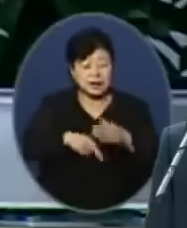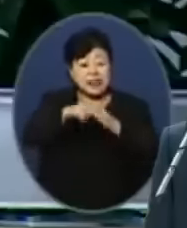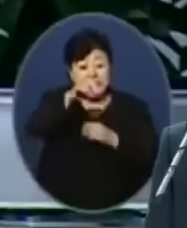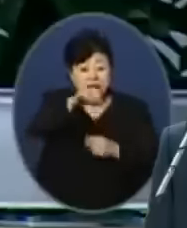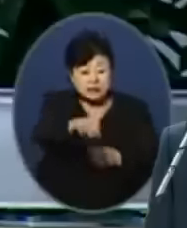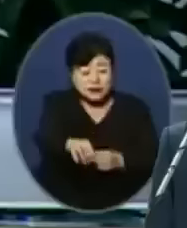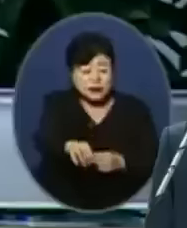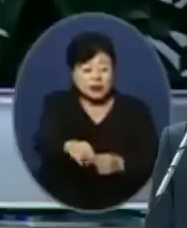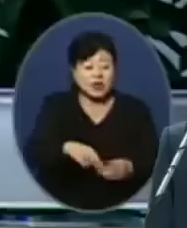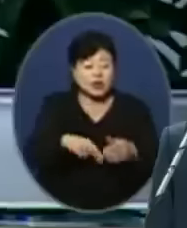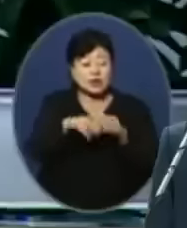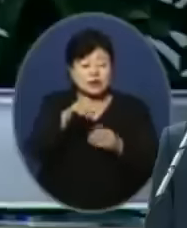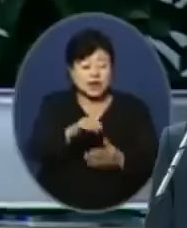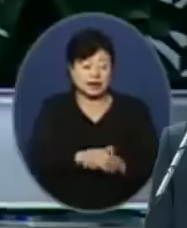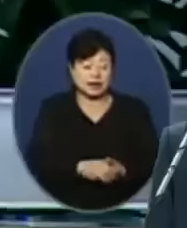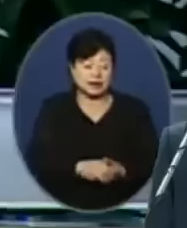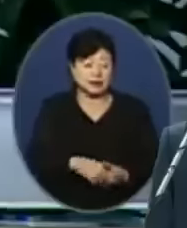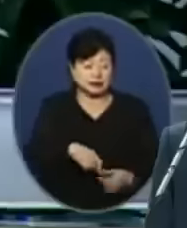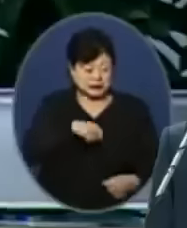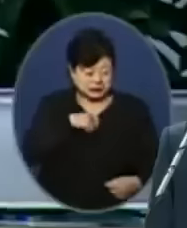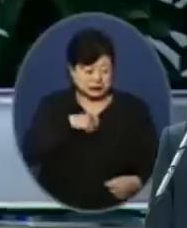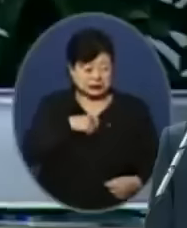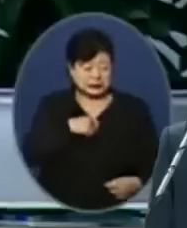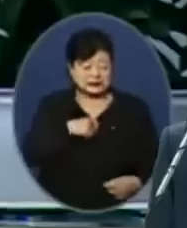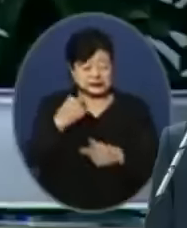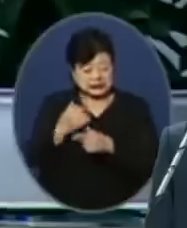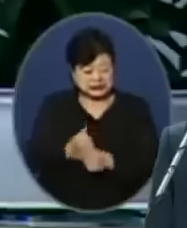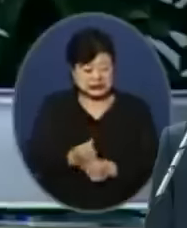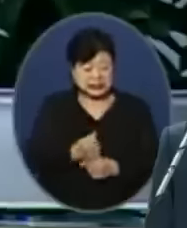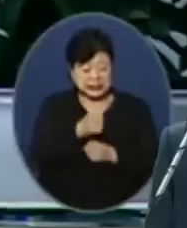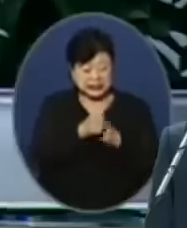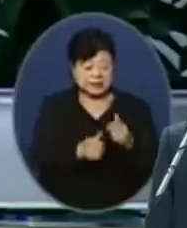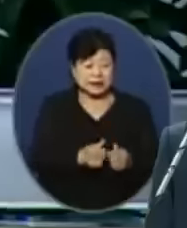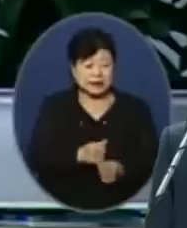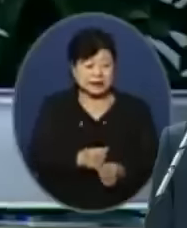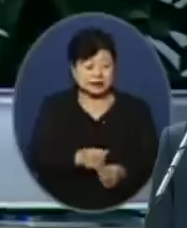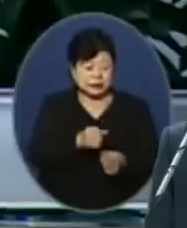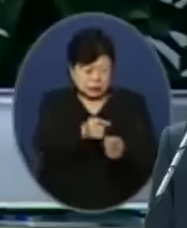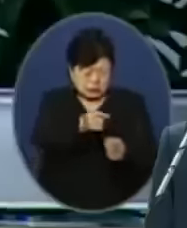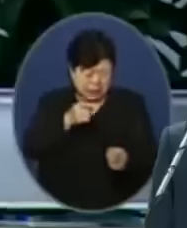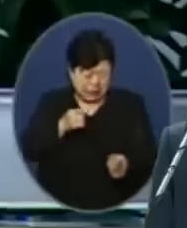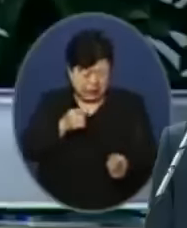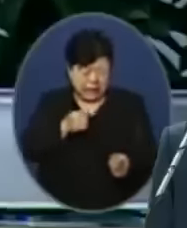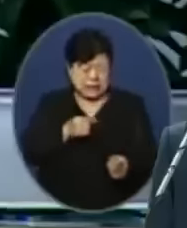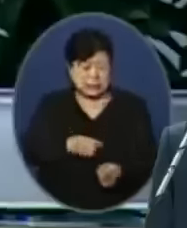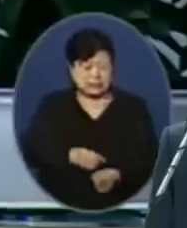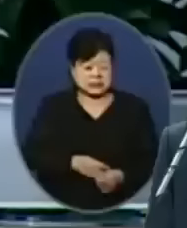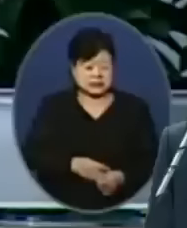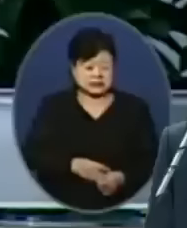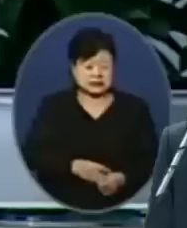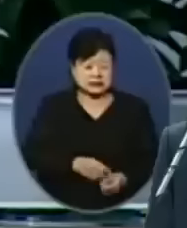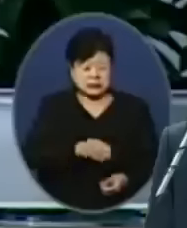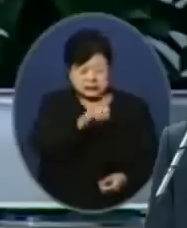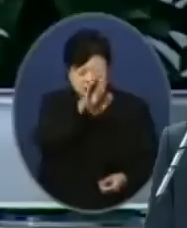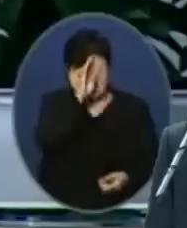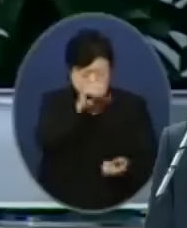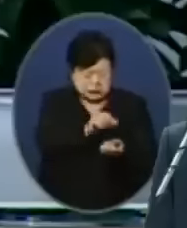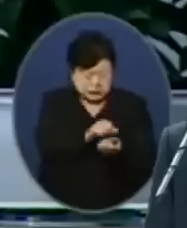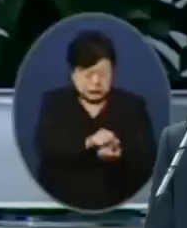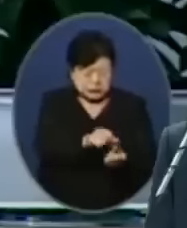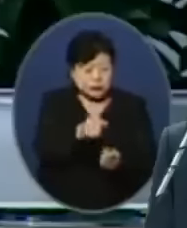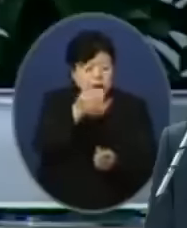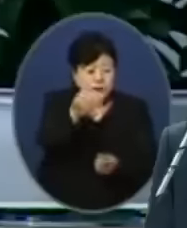피란체요 나의 요새요 나의 의뢰하는 하나님이라 하리니 제가 너를 세사냥꾼의 올무에서와 극한 연병에서